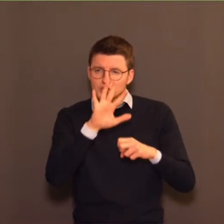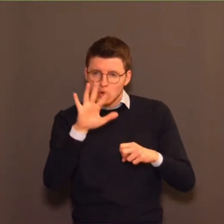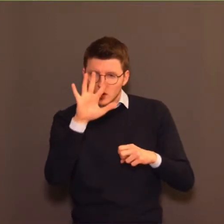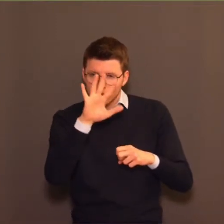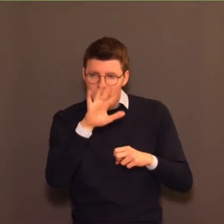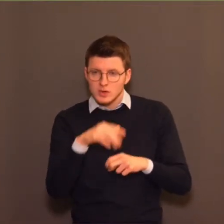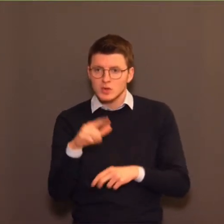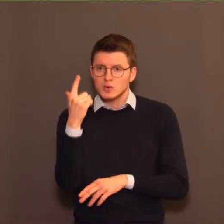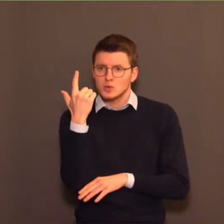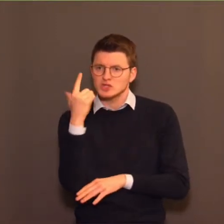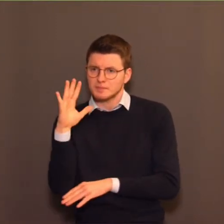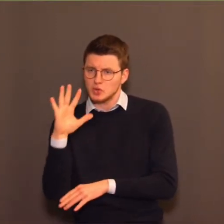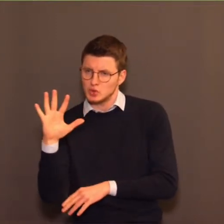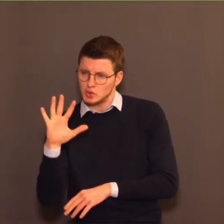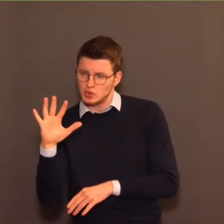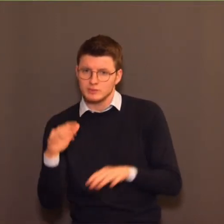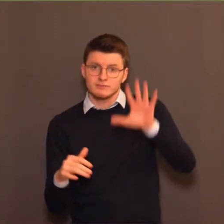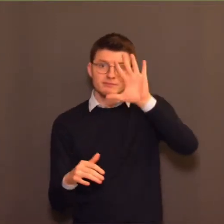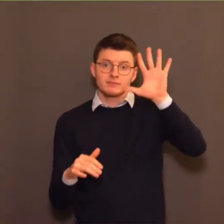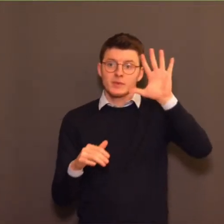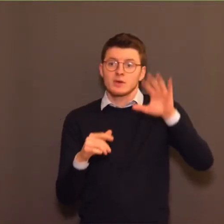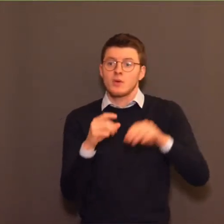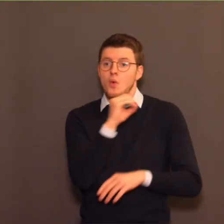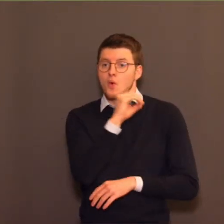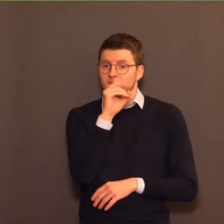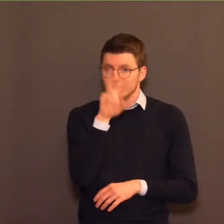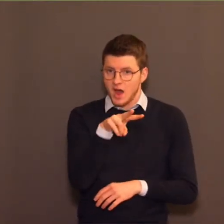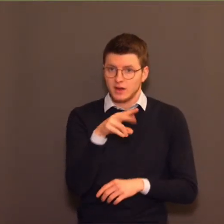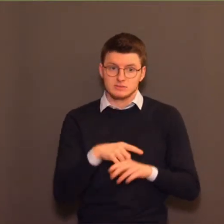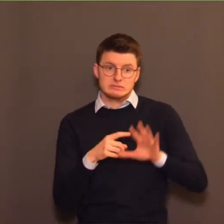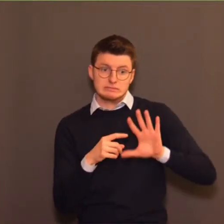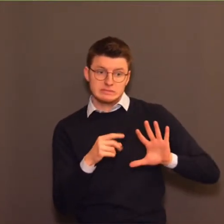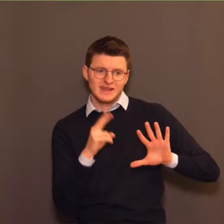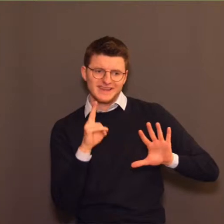Luxemburg, Oost-Vlaanderen en Henegouwen.